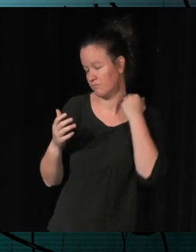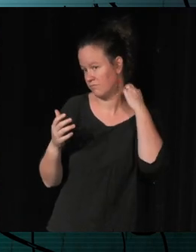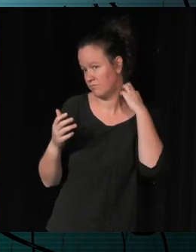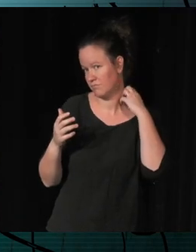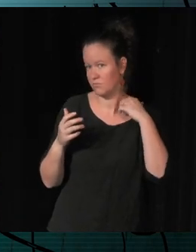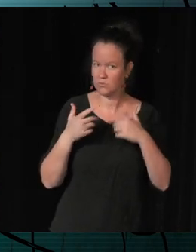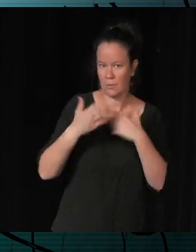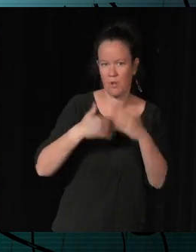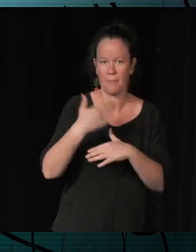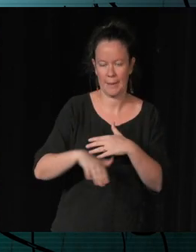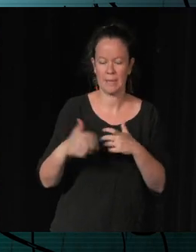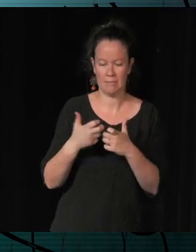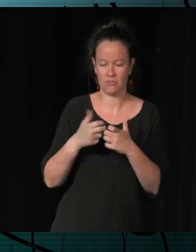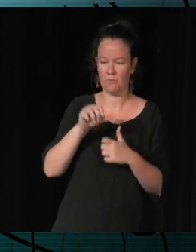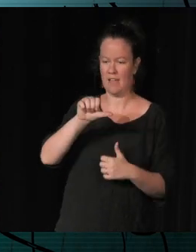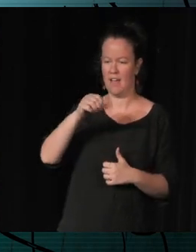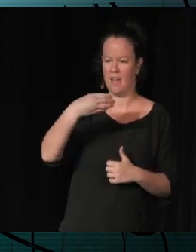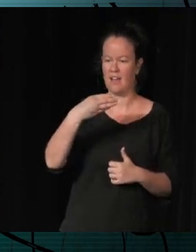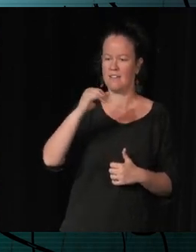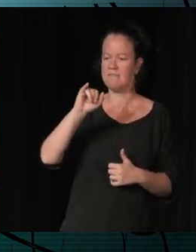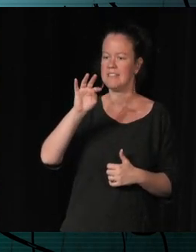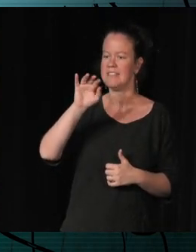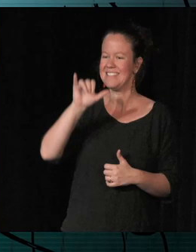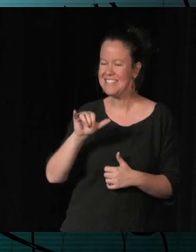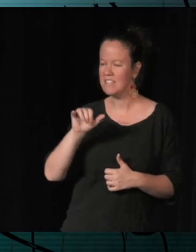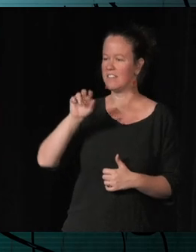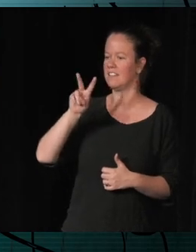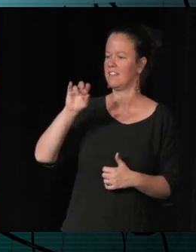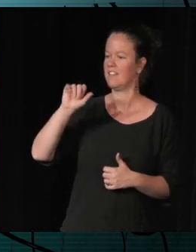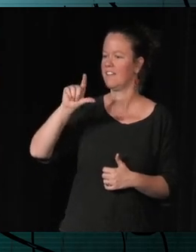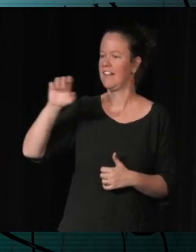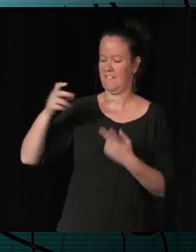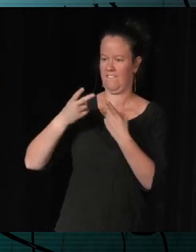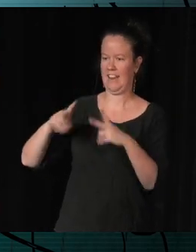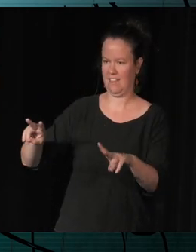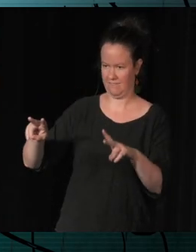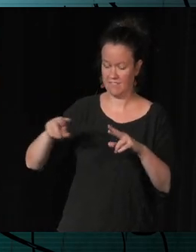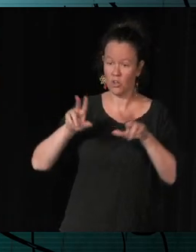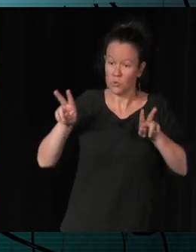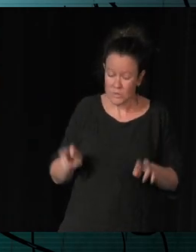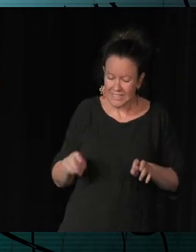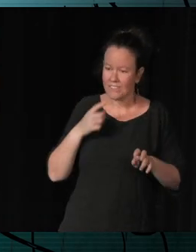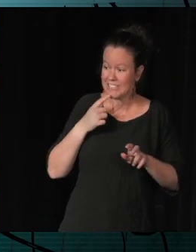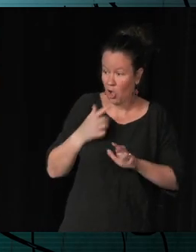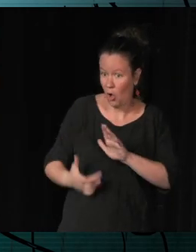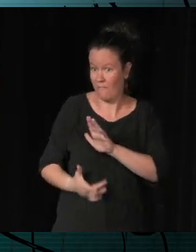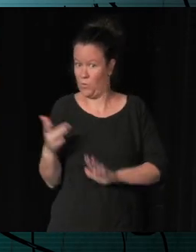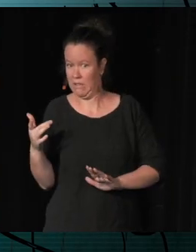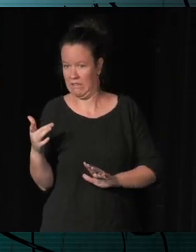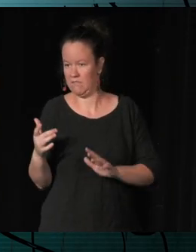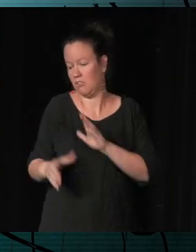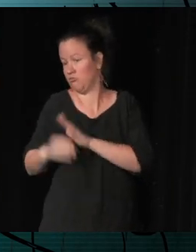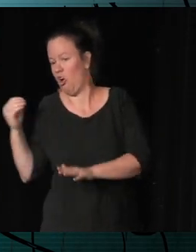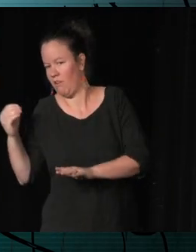peu après mais bon il y a eu ami ville le titre le sous-titre d'amitytiville c'est just get out qui veut dire en français juste